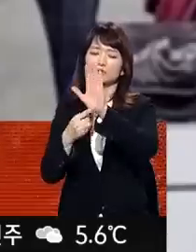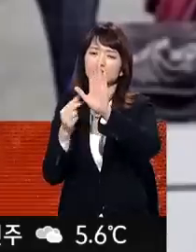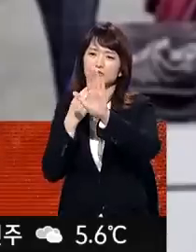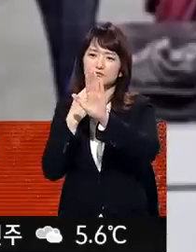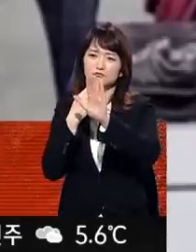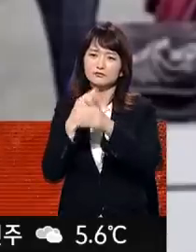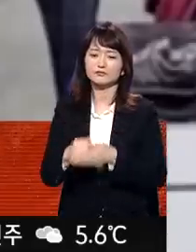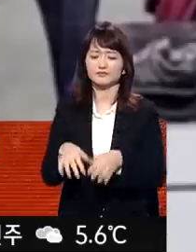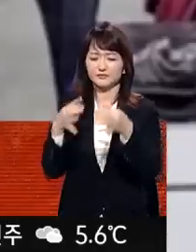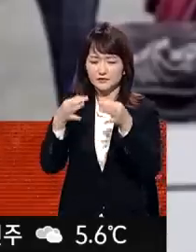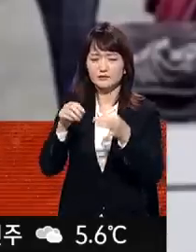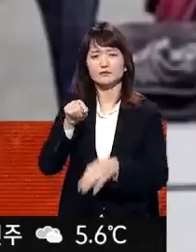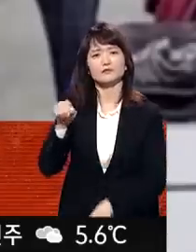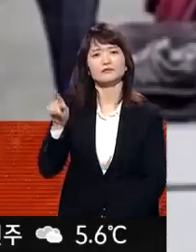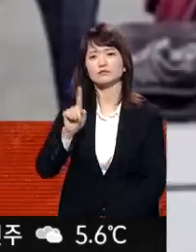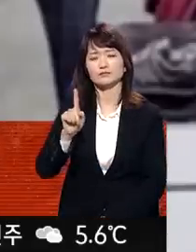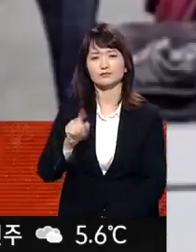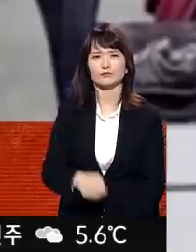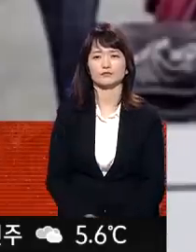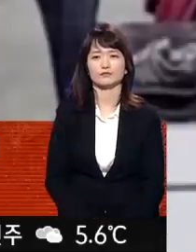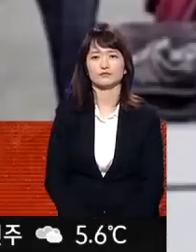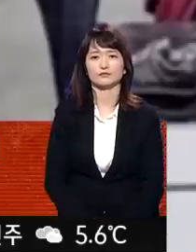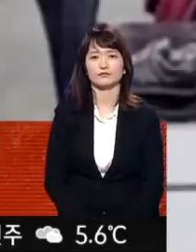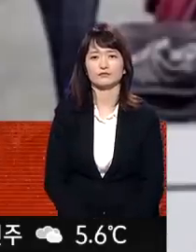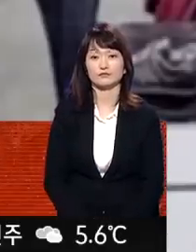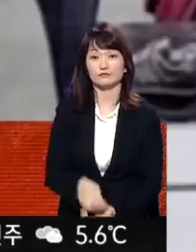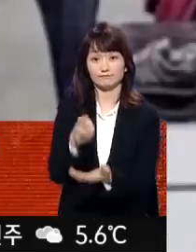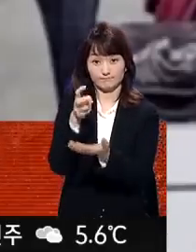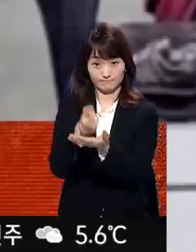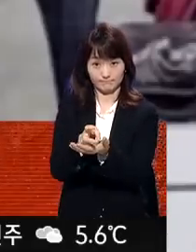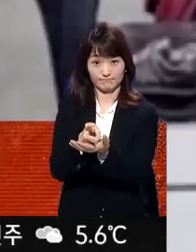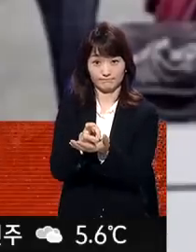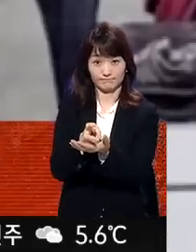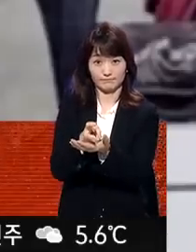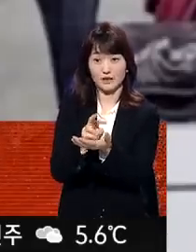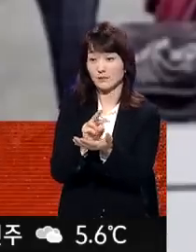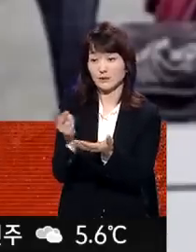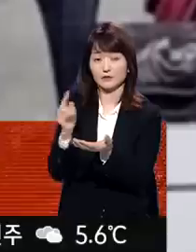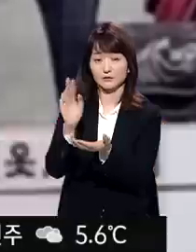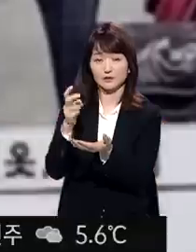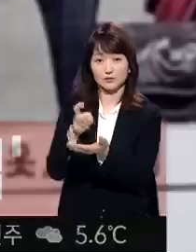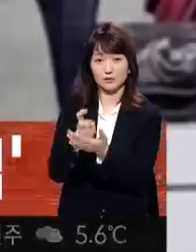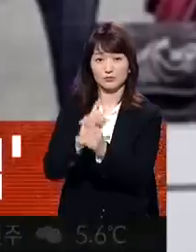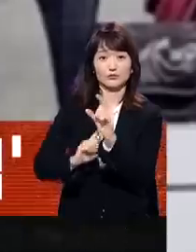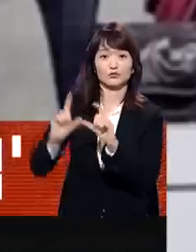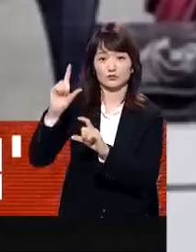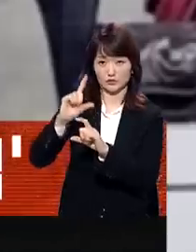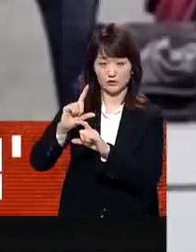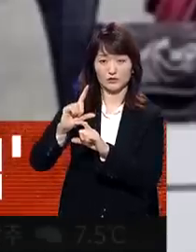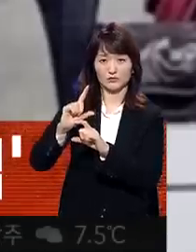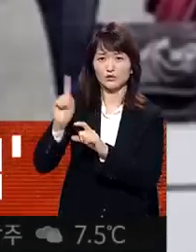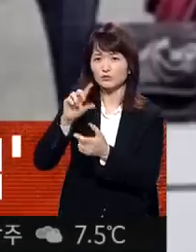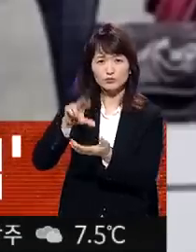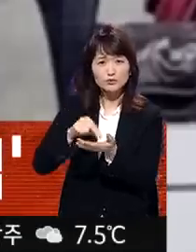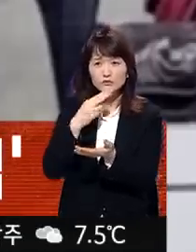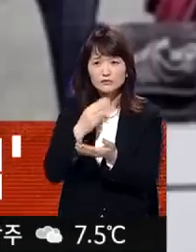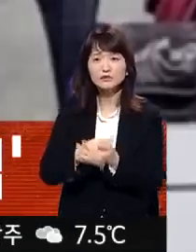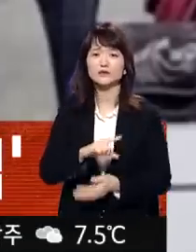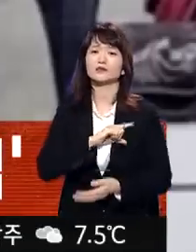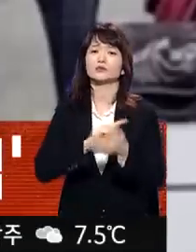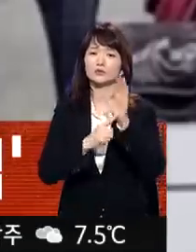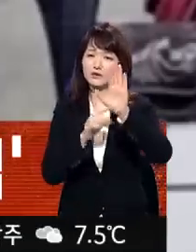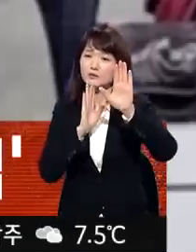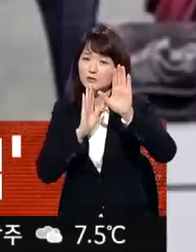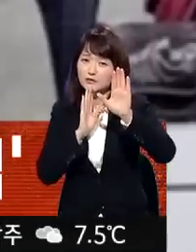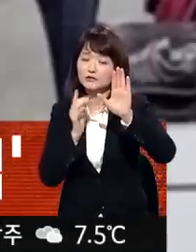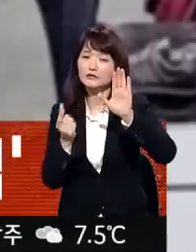저렇게 김땡땡이 뭡니까? 김땡땡이. 그렇죠. 법만 바꾸면 돼요, 사실은. 법만 추가하면 아무 문제가 없이 이름 공개한 게 맞죠.